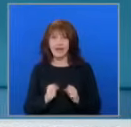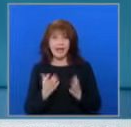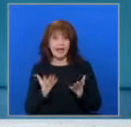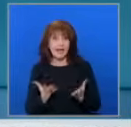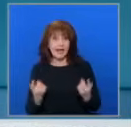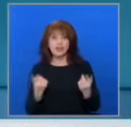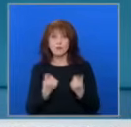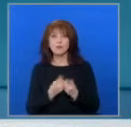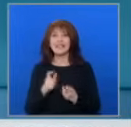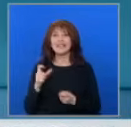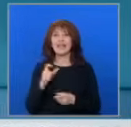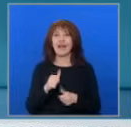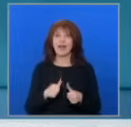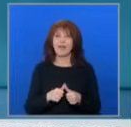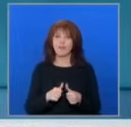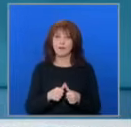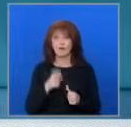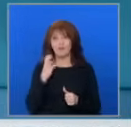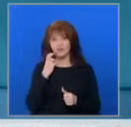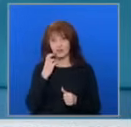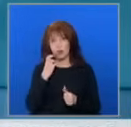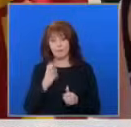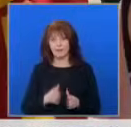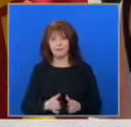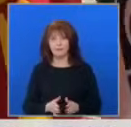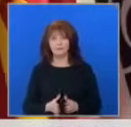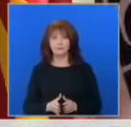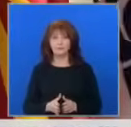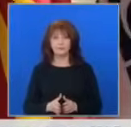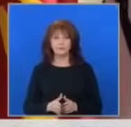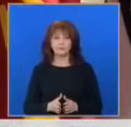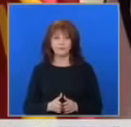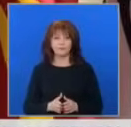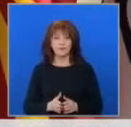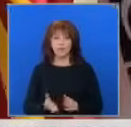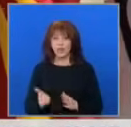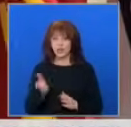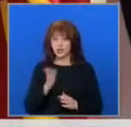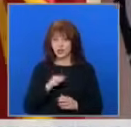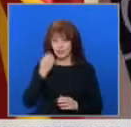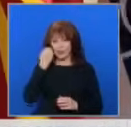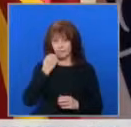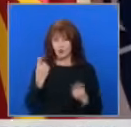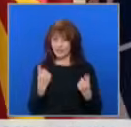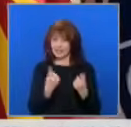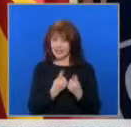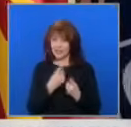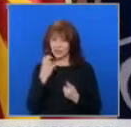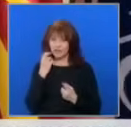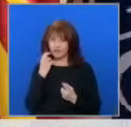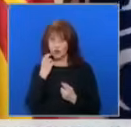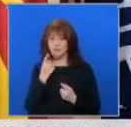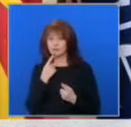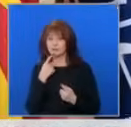посрещнат Сергей Лавров в Скопие? Репортаж на Тоня Димитрова. Ще бъде ли използвана срещата в Скопие, за да се